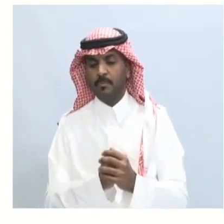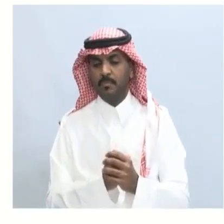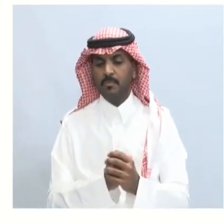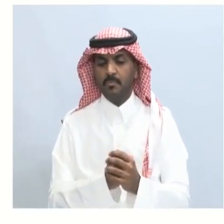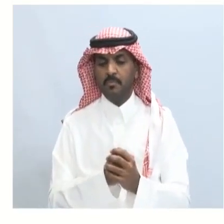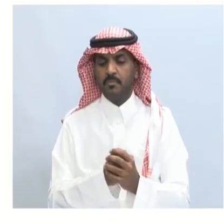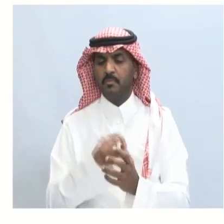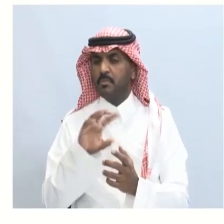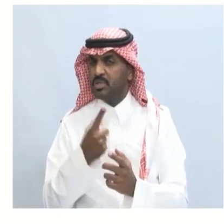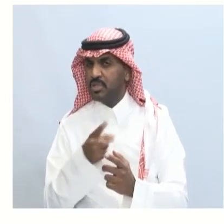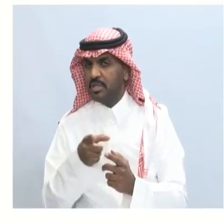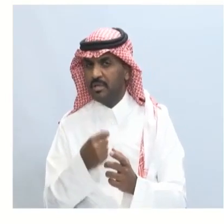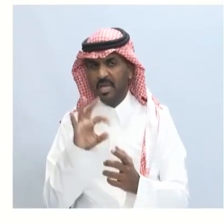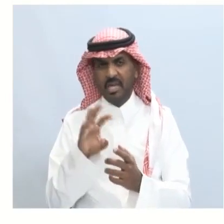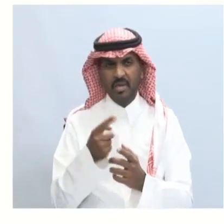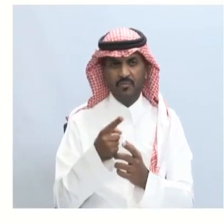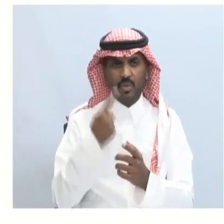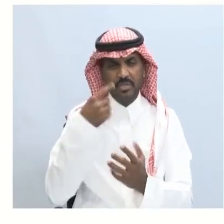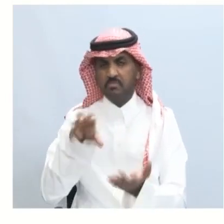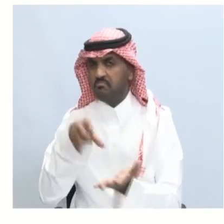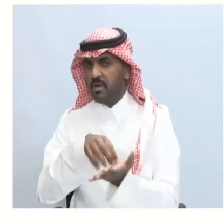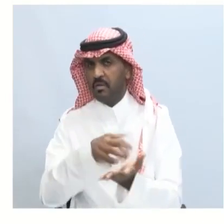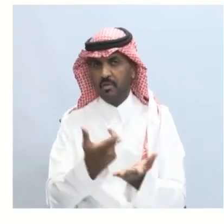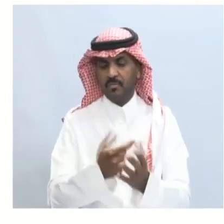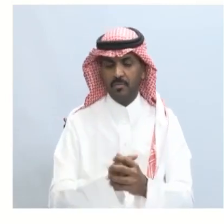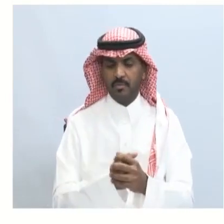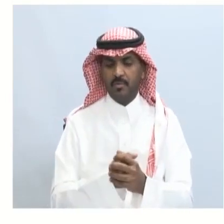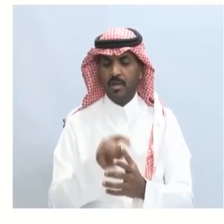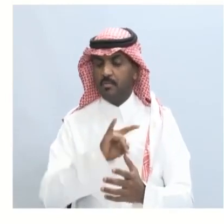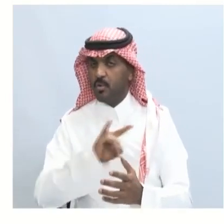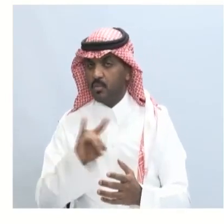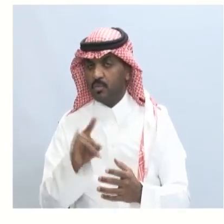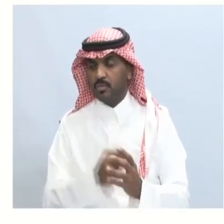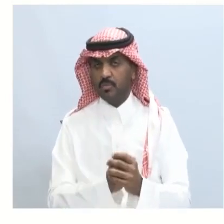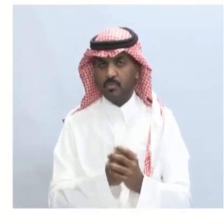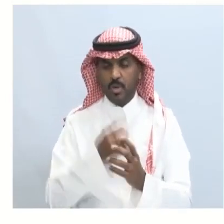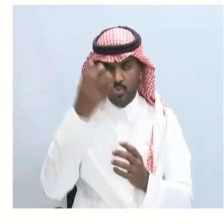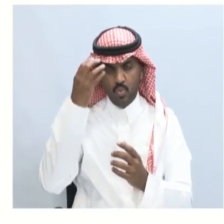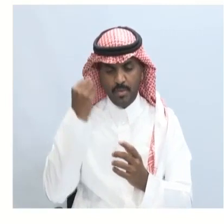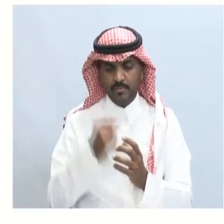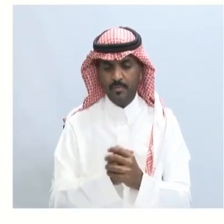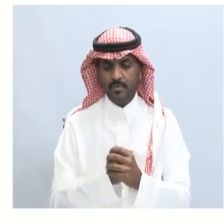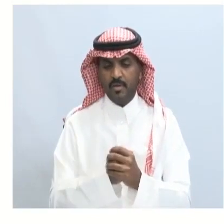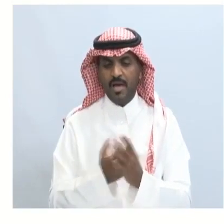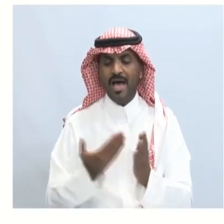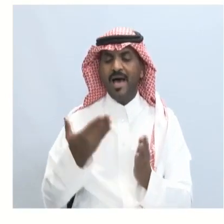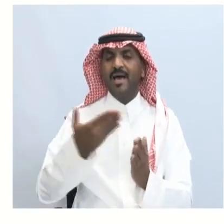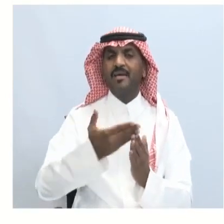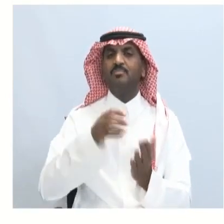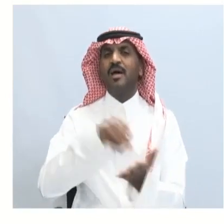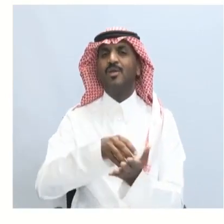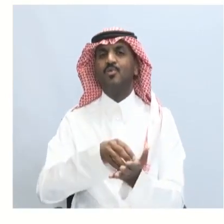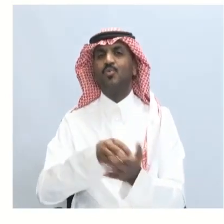الامر الذي سنحدد كيف سنحدد مكانه فان لم يكن له فان لم يكن معلوما ففي اخر